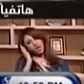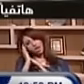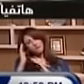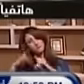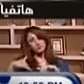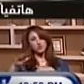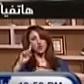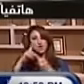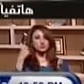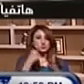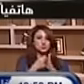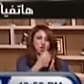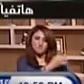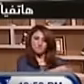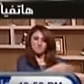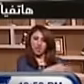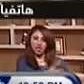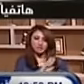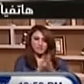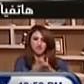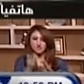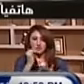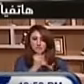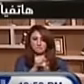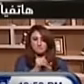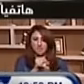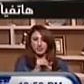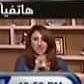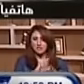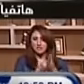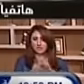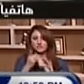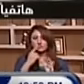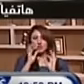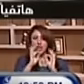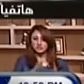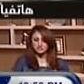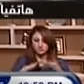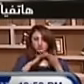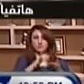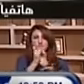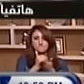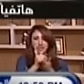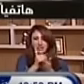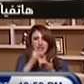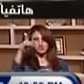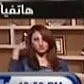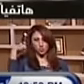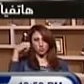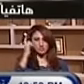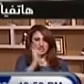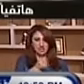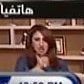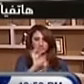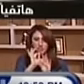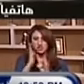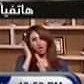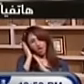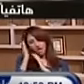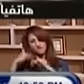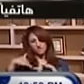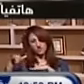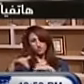ميلاد وعندهم مشاكل في دخول المدارس. سيادتك عملت خطه لحل هذه الازمه ان كلهم ان شاء الله هيلتحقوا في المدارس على طول، مظبوط يا فندم؟ باذن